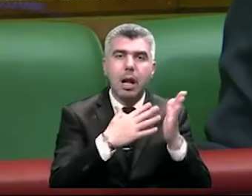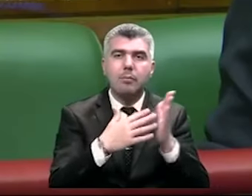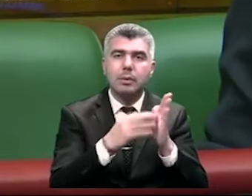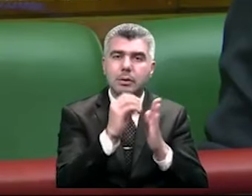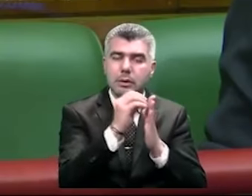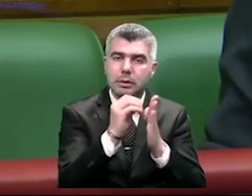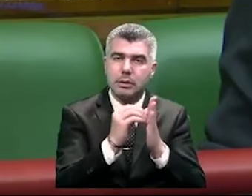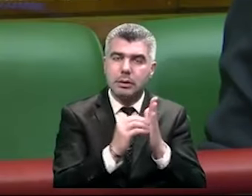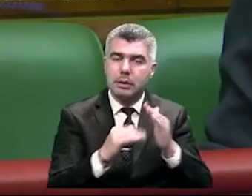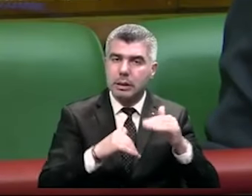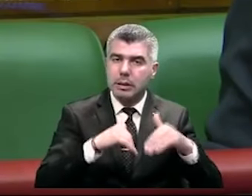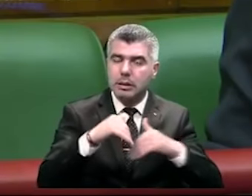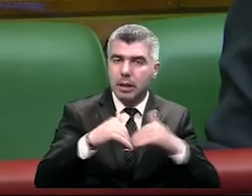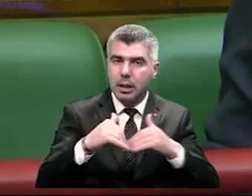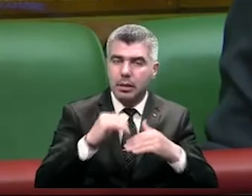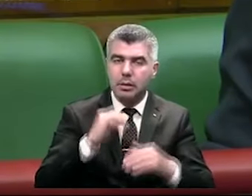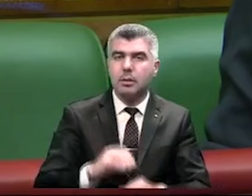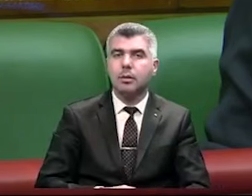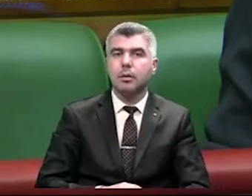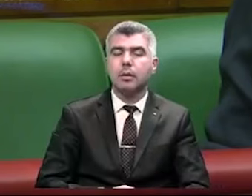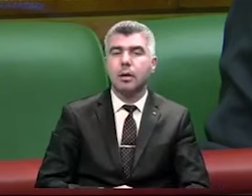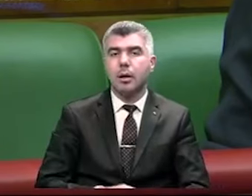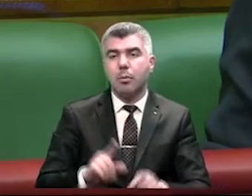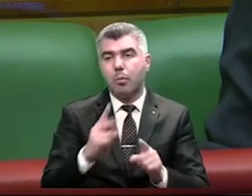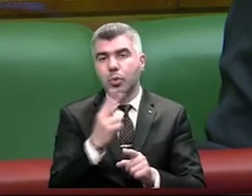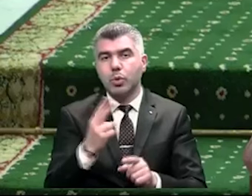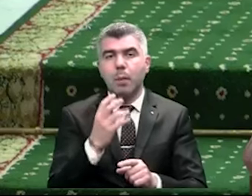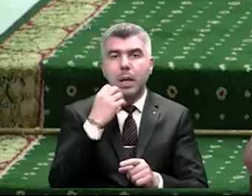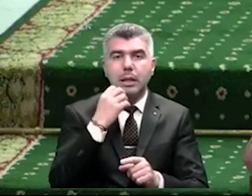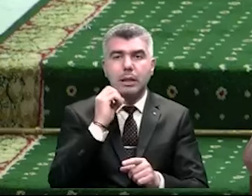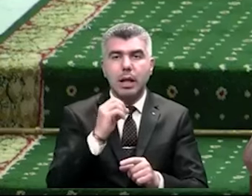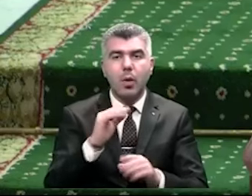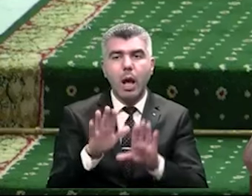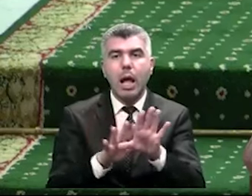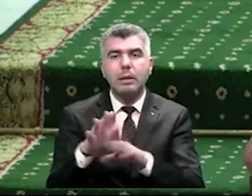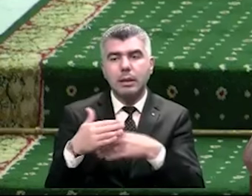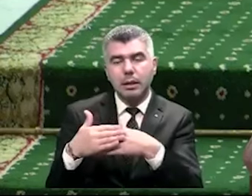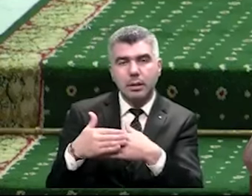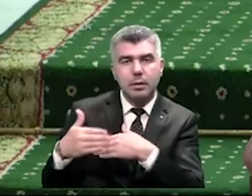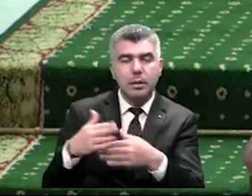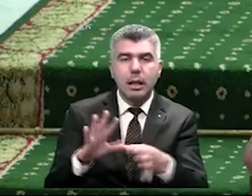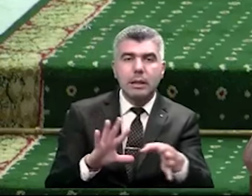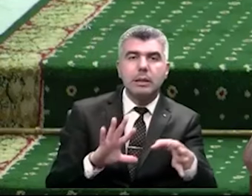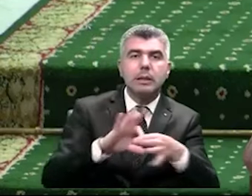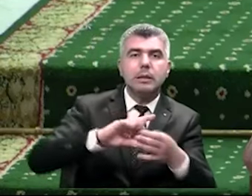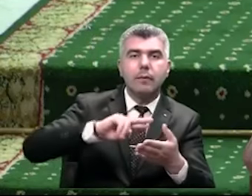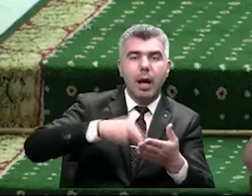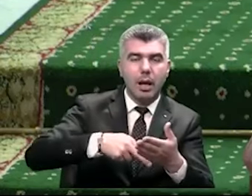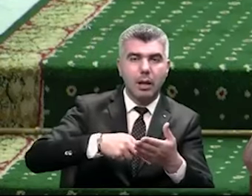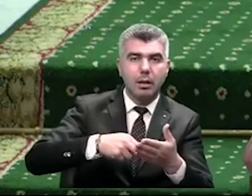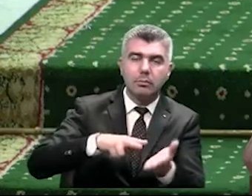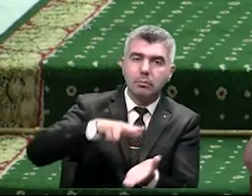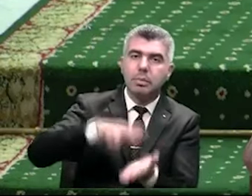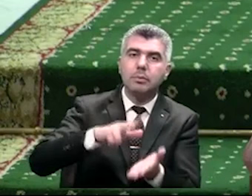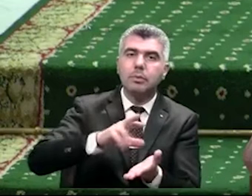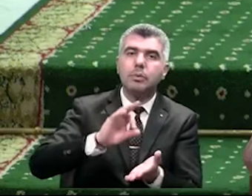مقاطع طرقيه على مستوى اقليمي ميدلت وتنغير وذلك في اطار اتفاقيتين الشركه الاولى المصادقه